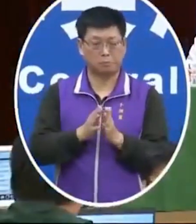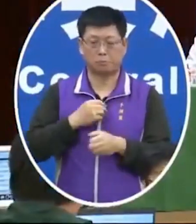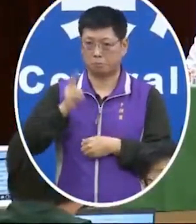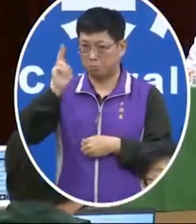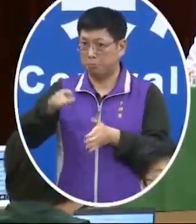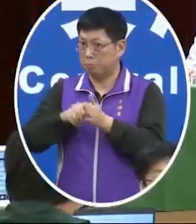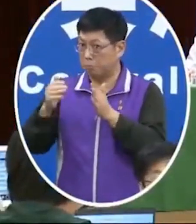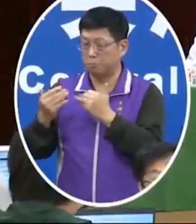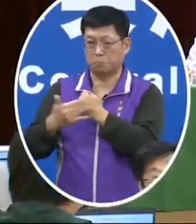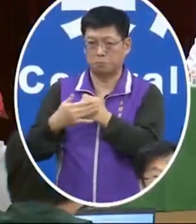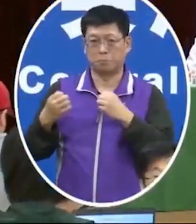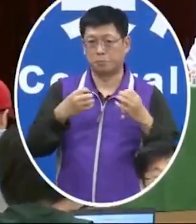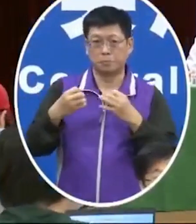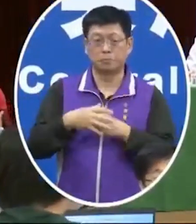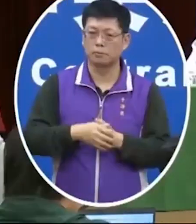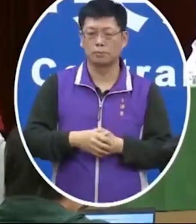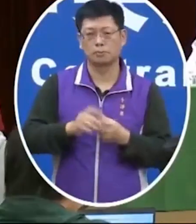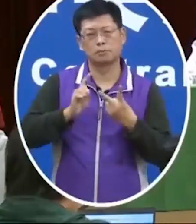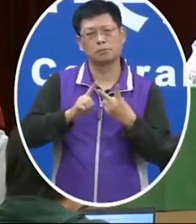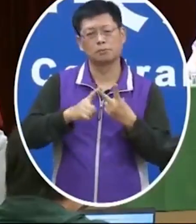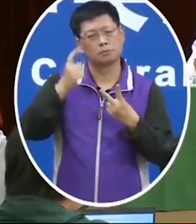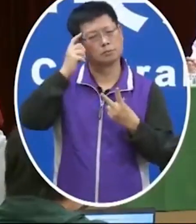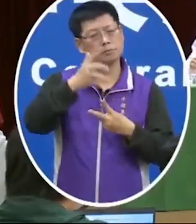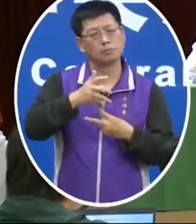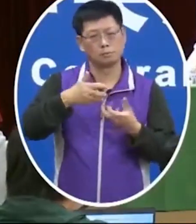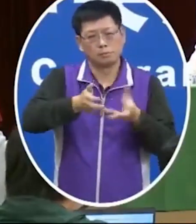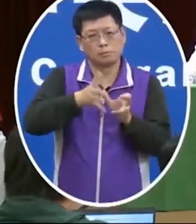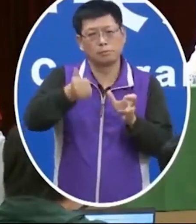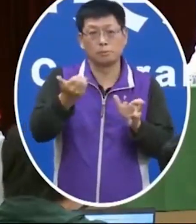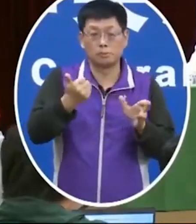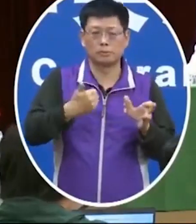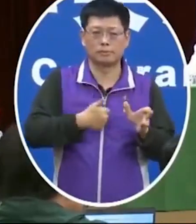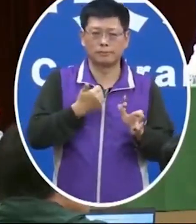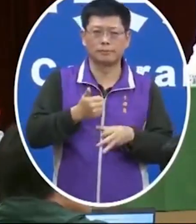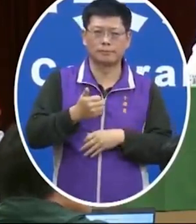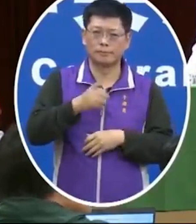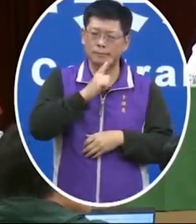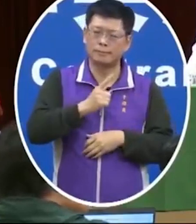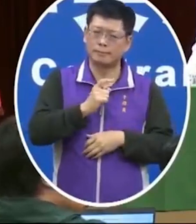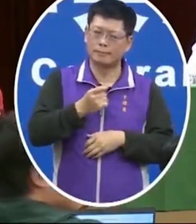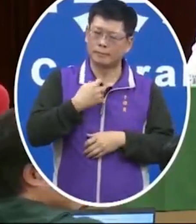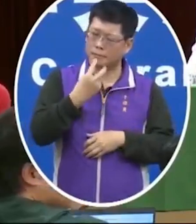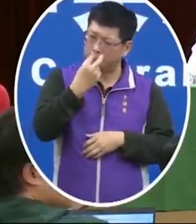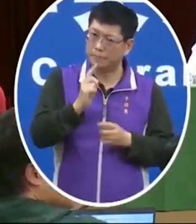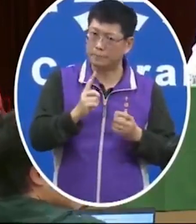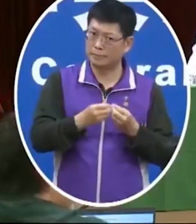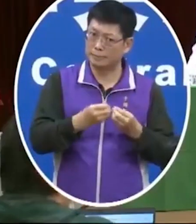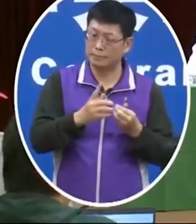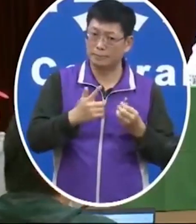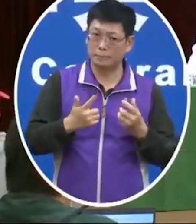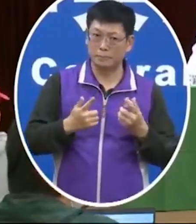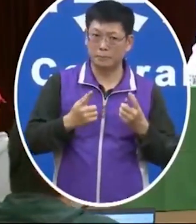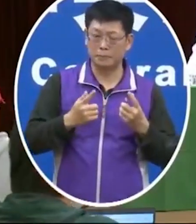也就马上请专家来跟我们做一个讨论。 那最后想要问一下部长，刚才好像有一度有一些情绪上来，是在防疫的部分有怎么